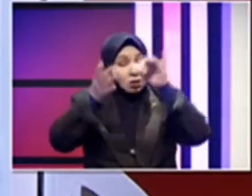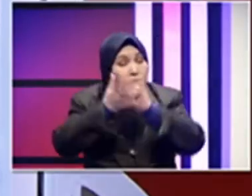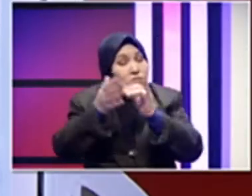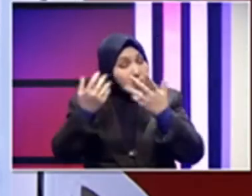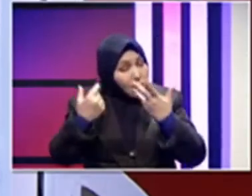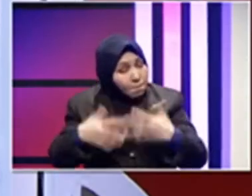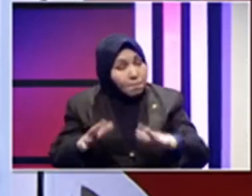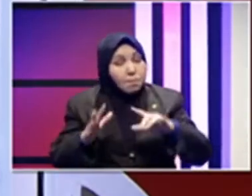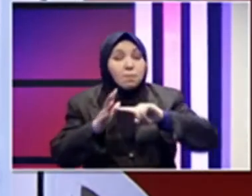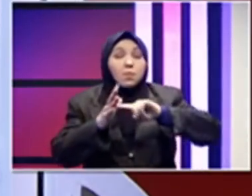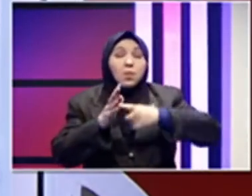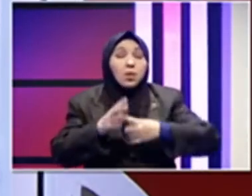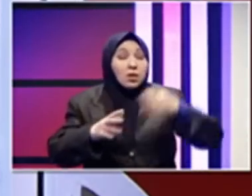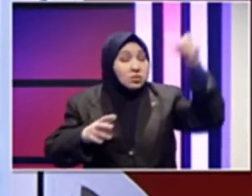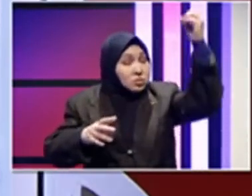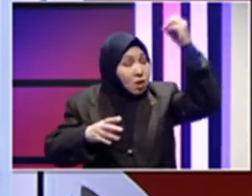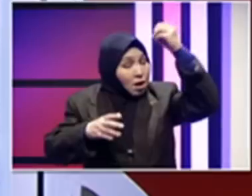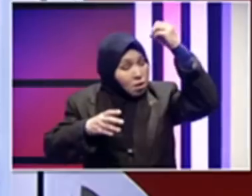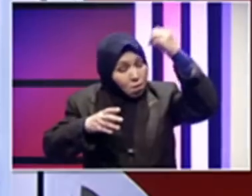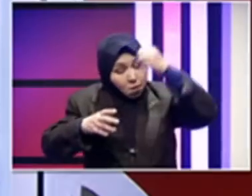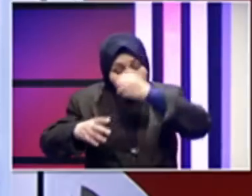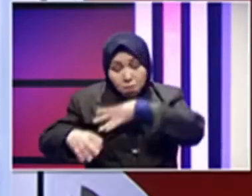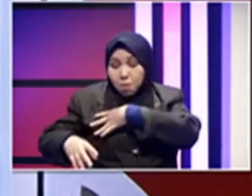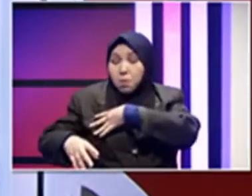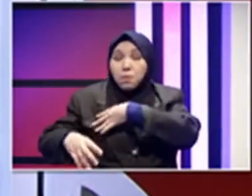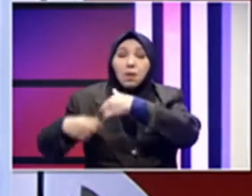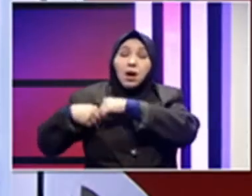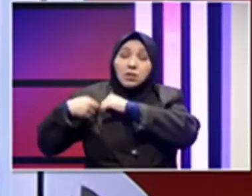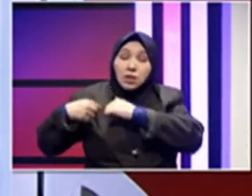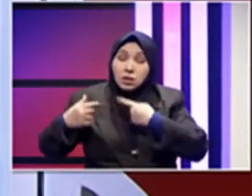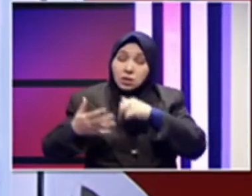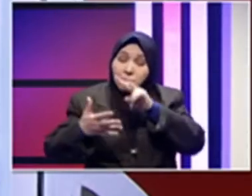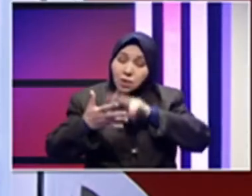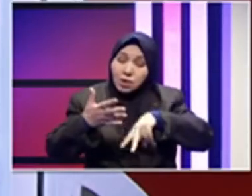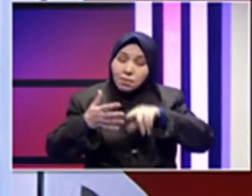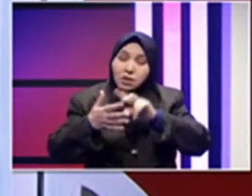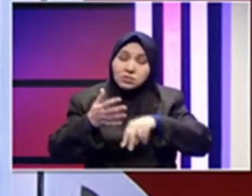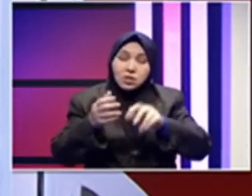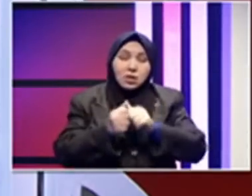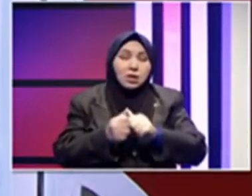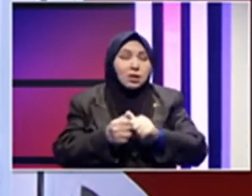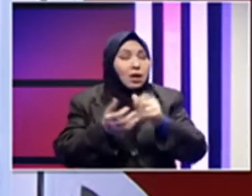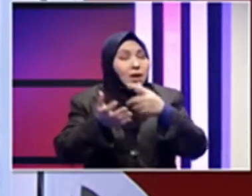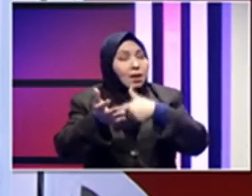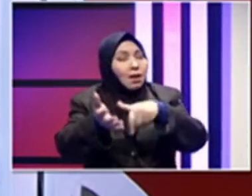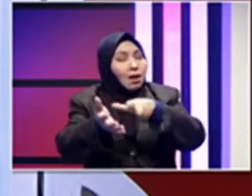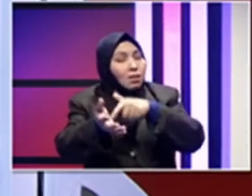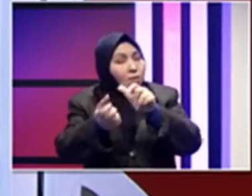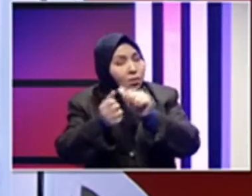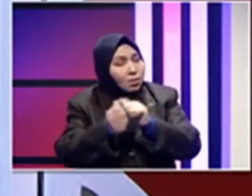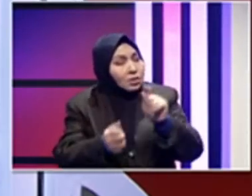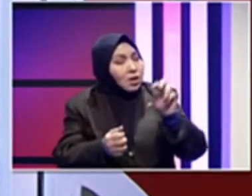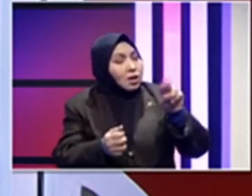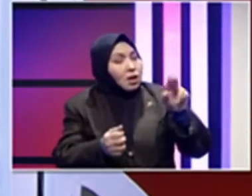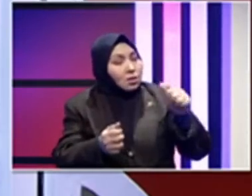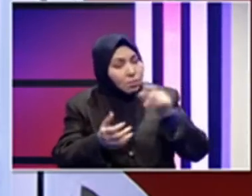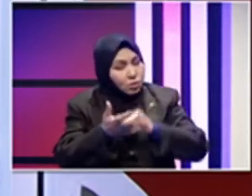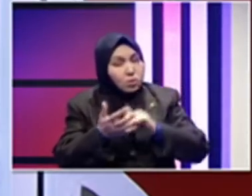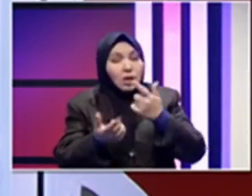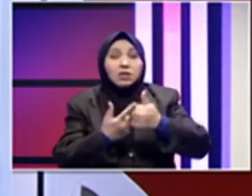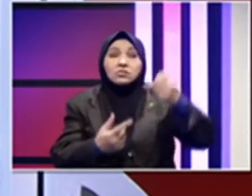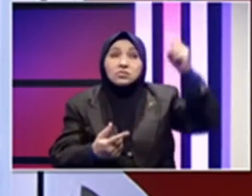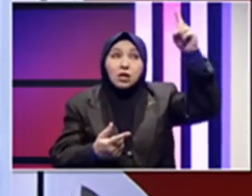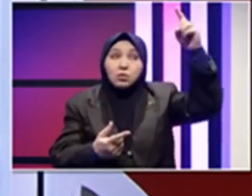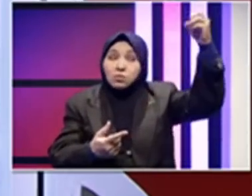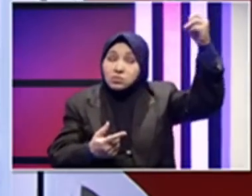cahaya dah masuk ke dalam hati kita. Kemudian kita baca, boleh baca dengan taranum, boleh tadabbur, itu semuanya daripada satu cahaya yang